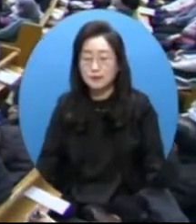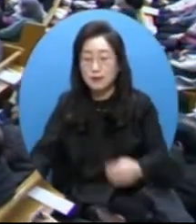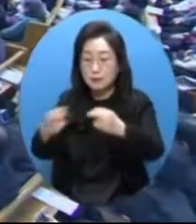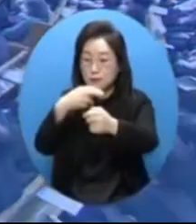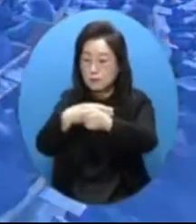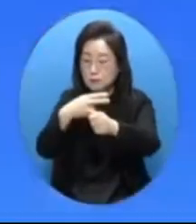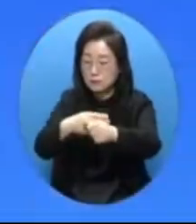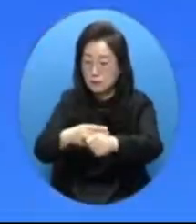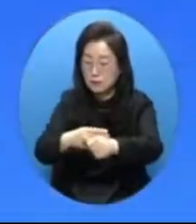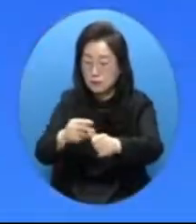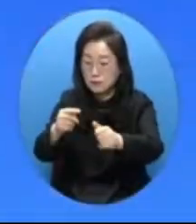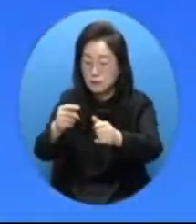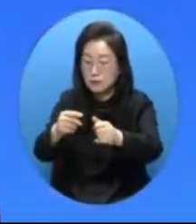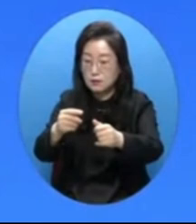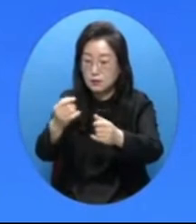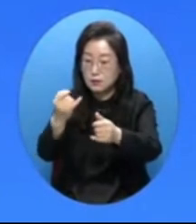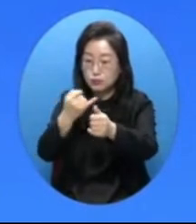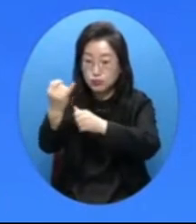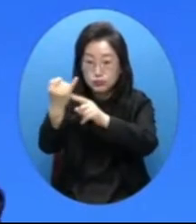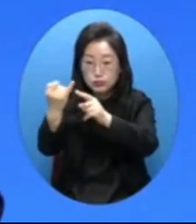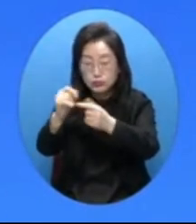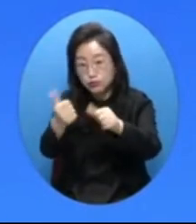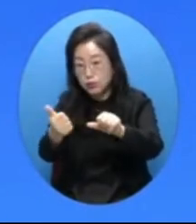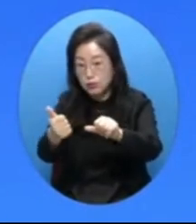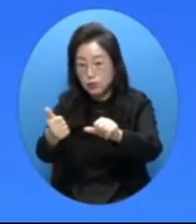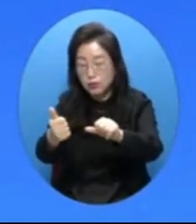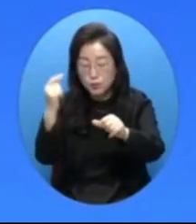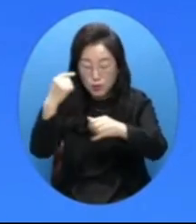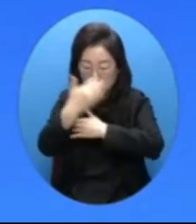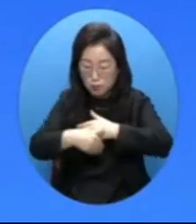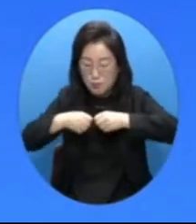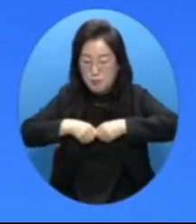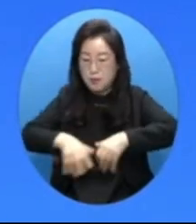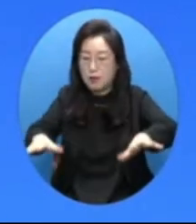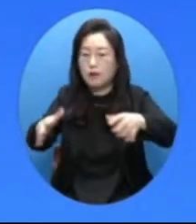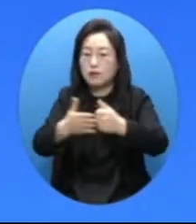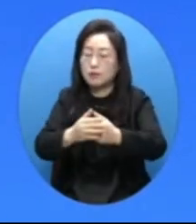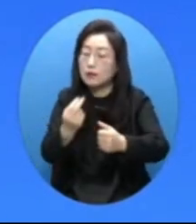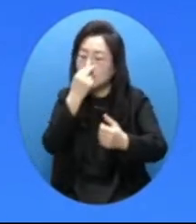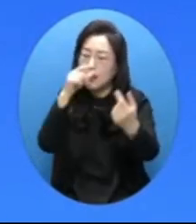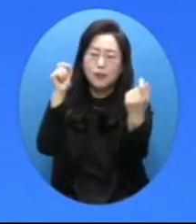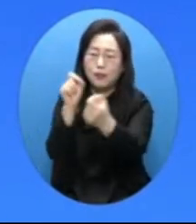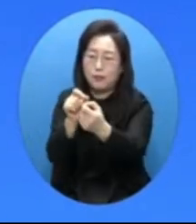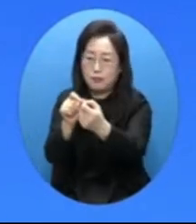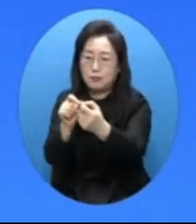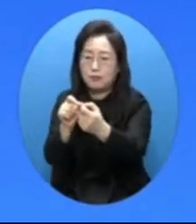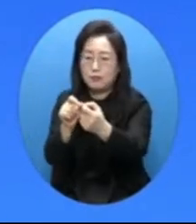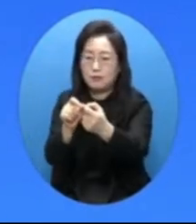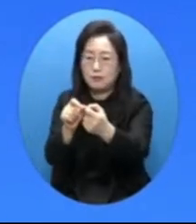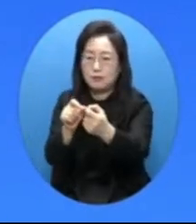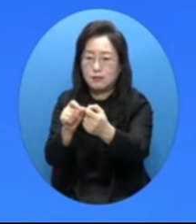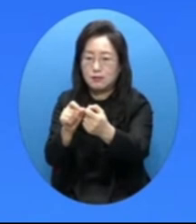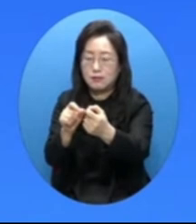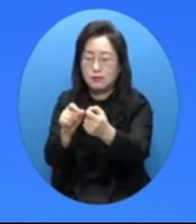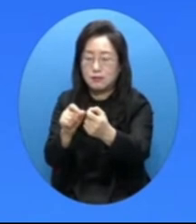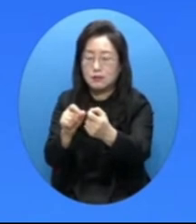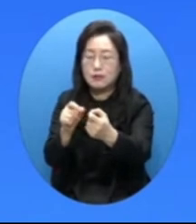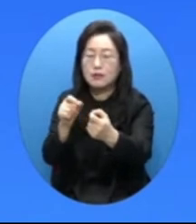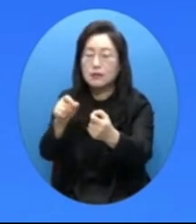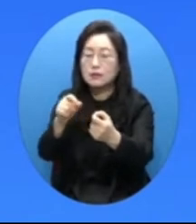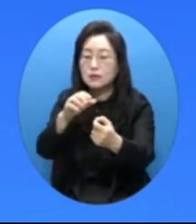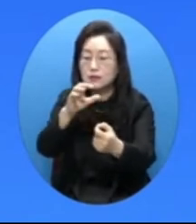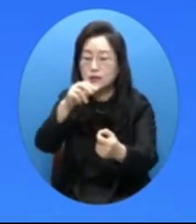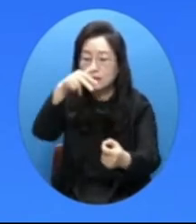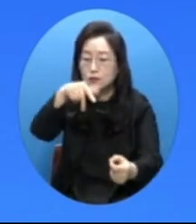의사가 사형성을 내린 것입니다 이미 암이 온몸이 퍼져서 몇 주 못 산다고 그 죄로 쓰신 목사님 아버님